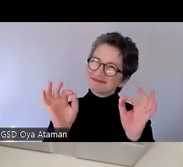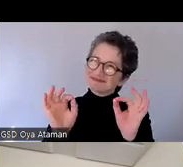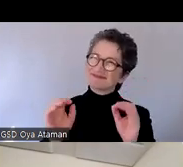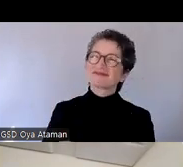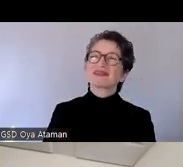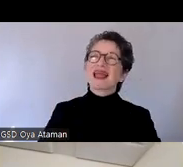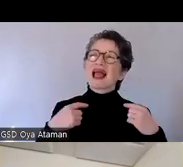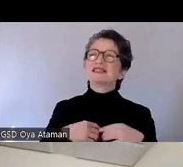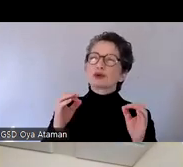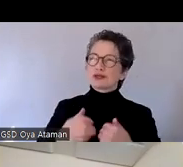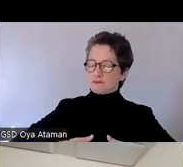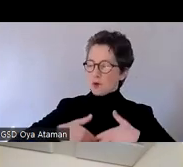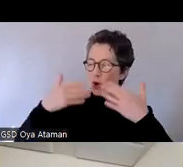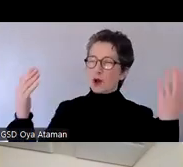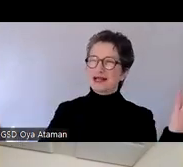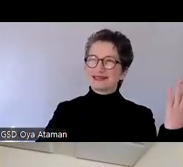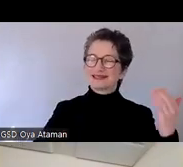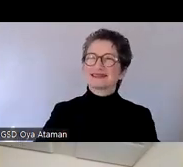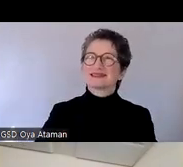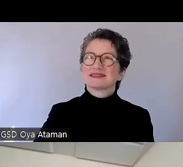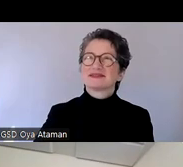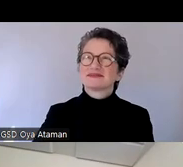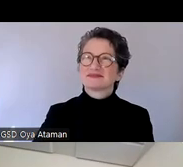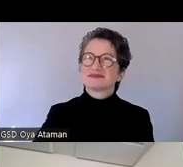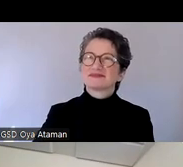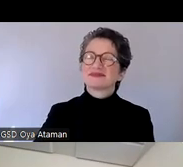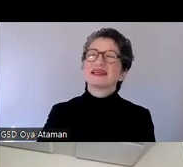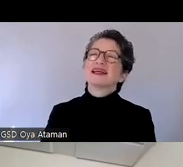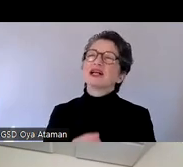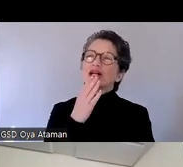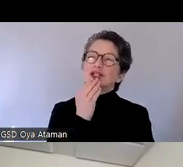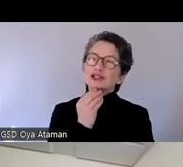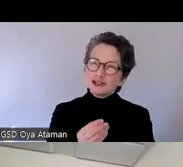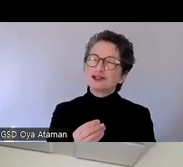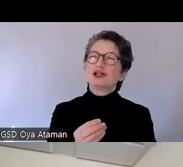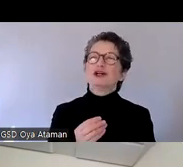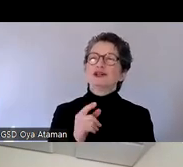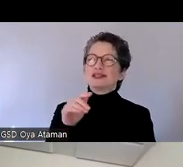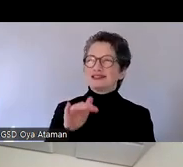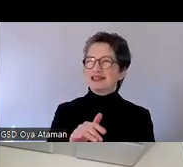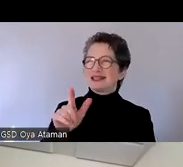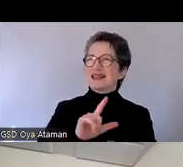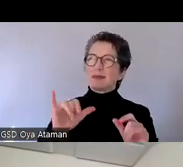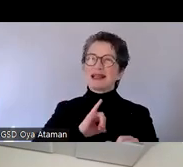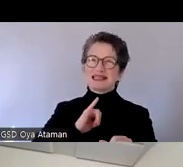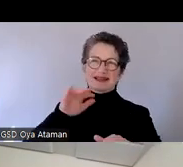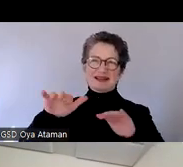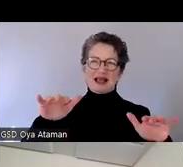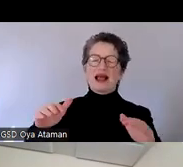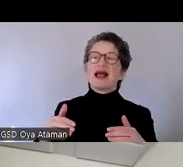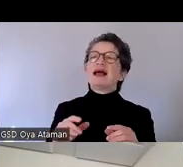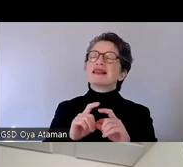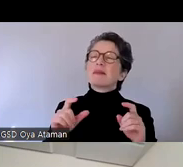guten Morgen an alle. Schön, dass so viele Interessierte da sind, die sich für das Thema interessieren. Das Thema Barrierefreiheitstest, auch gerade für Laien, das